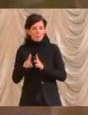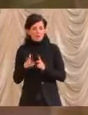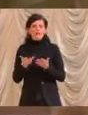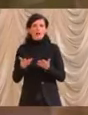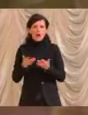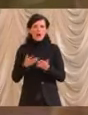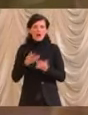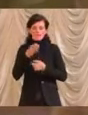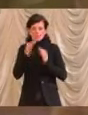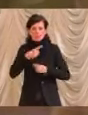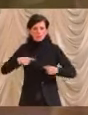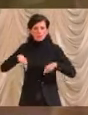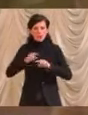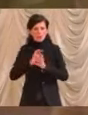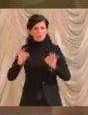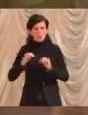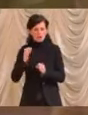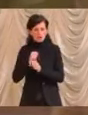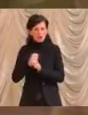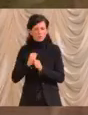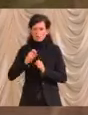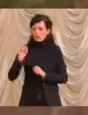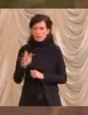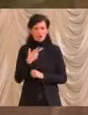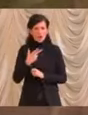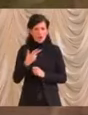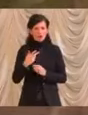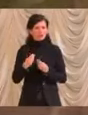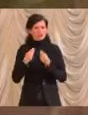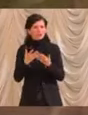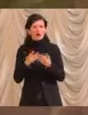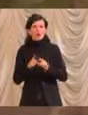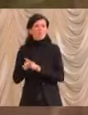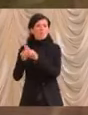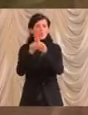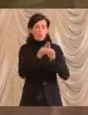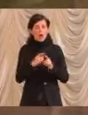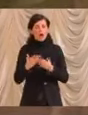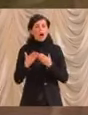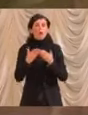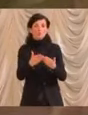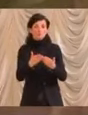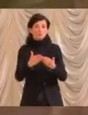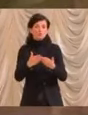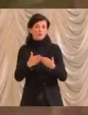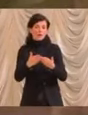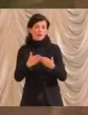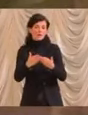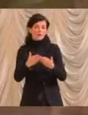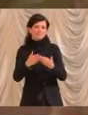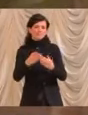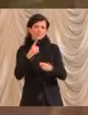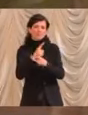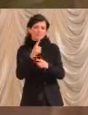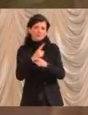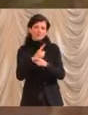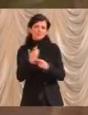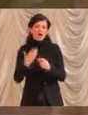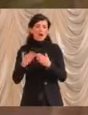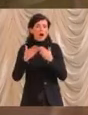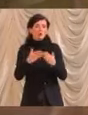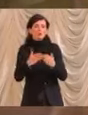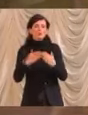più efficace, più universale e anche più adeguata all'esigenza di sostenere il reddito della popolazione e di